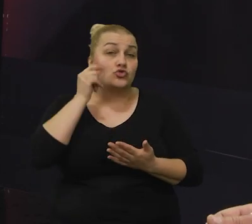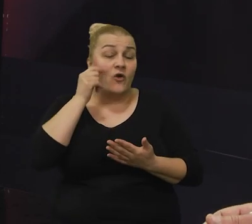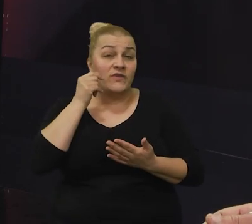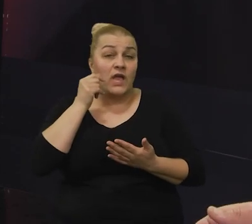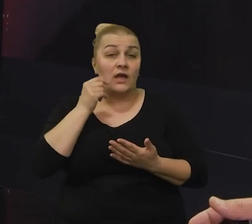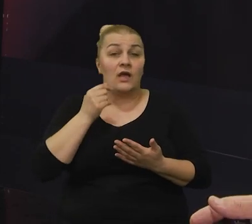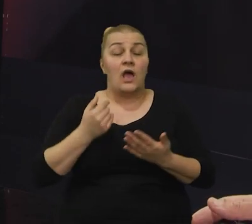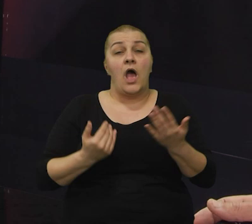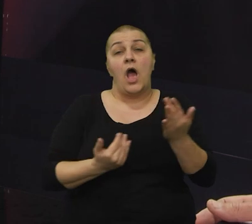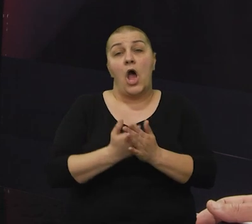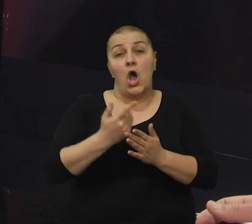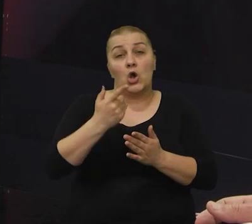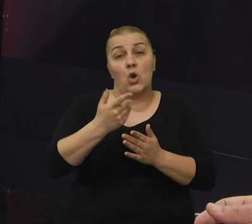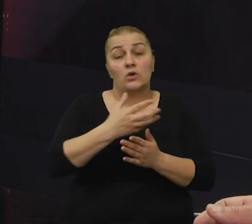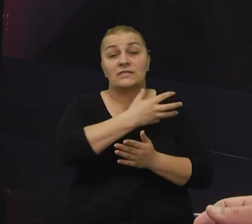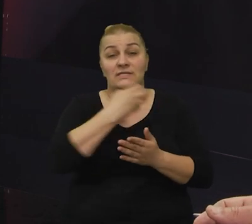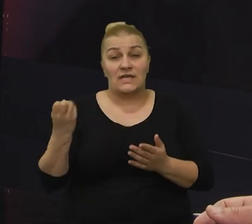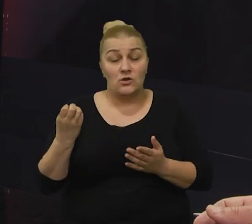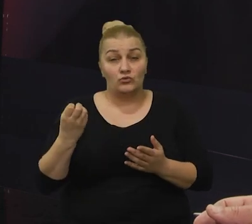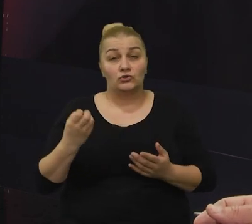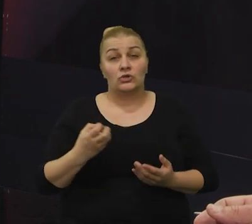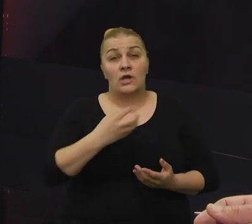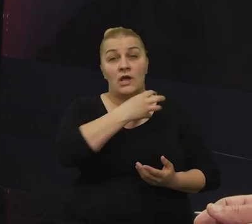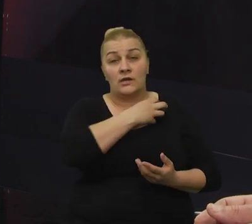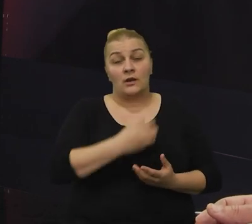čovjeku kad skidaš glavu,